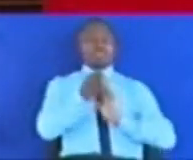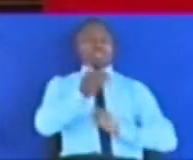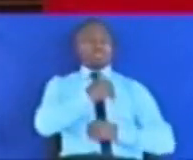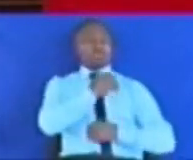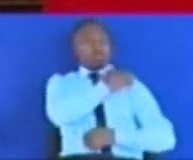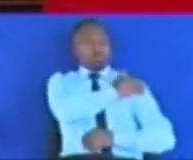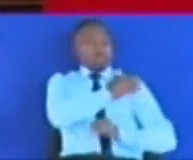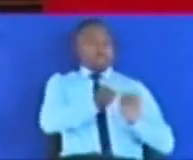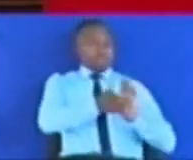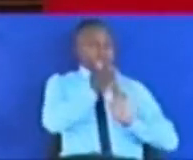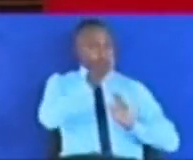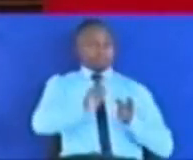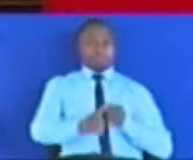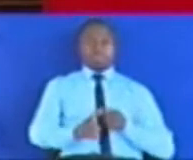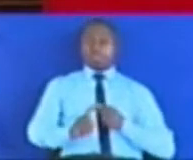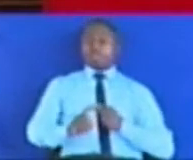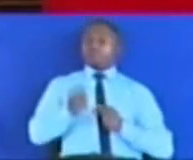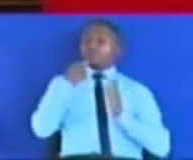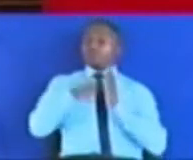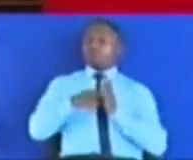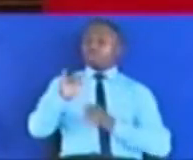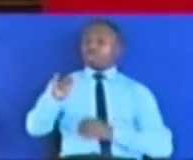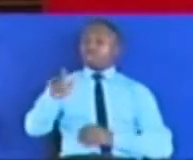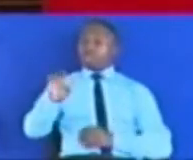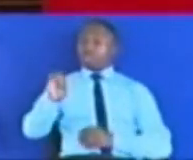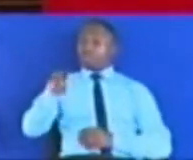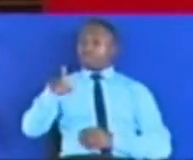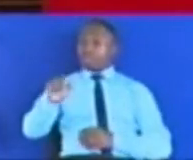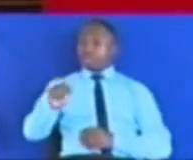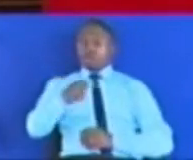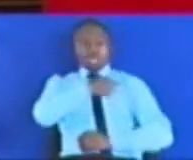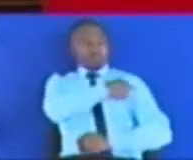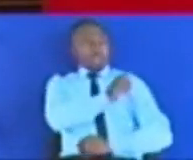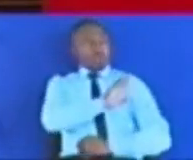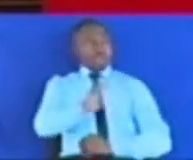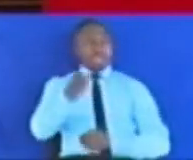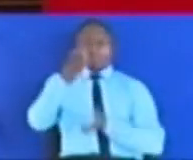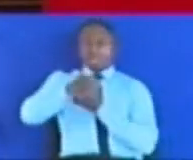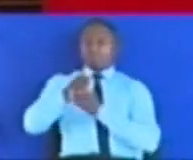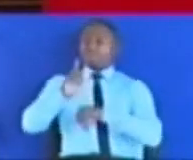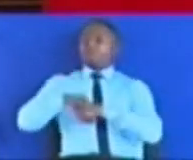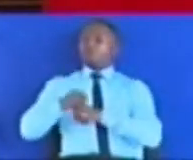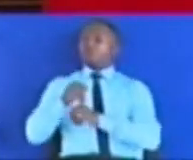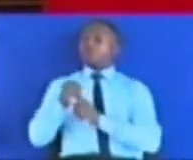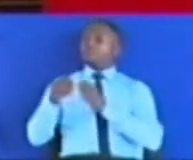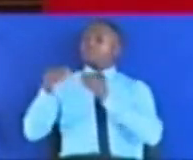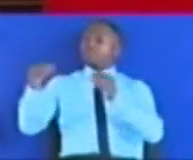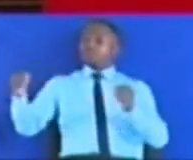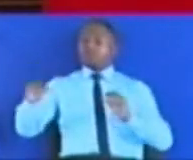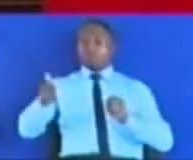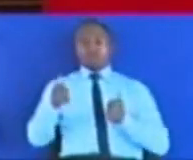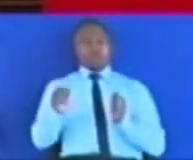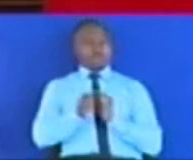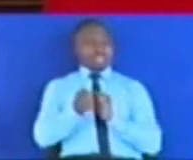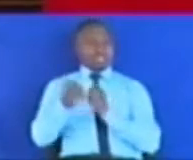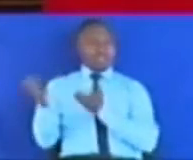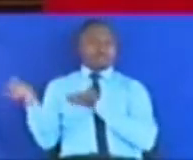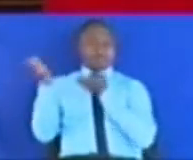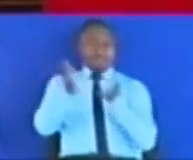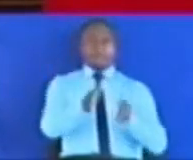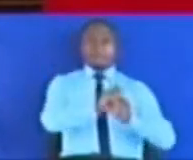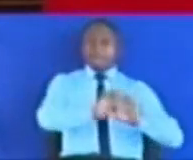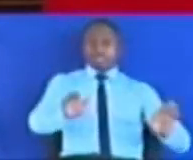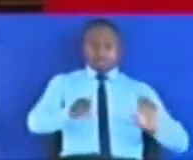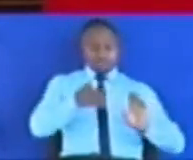kuna eneo kwa mfano Ilemela, hospitali yao ya wilaya imekamilika muda mrefu, kimebaki kuwekwa tu vifaa na watumishi